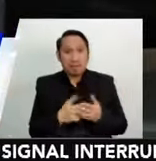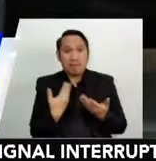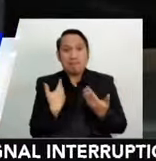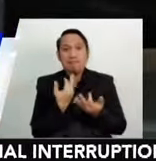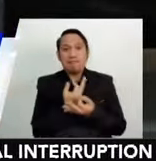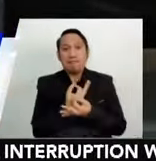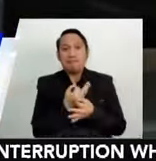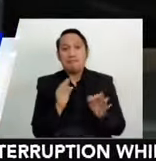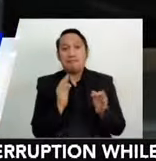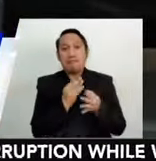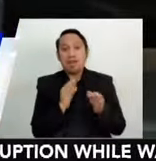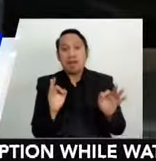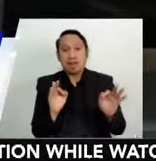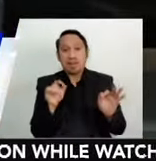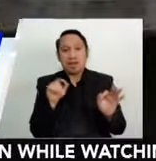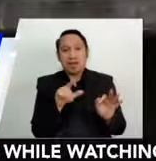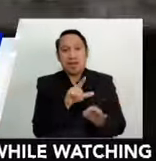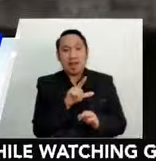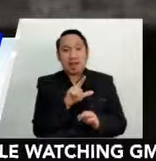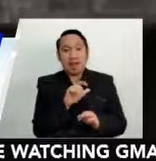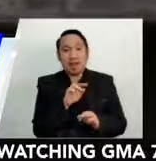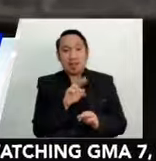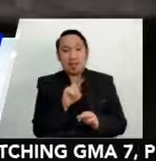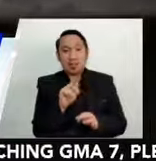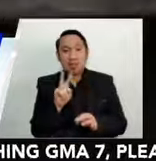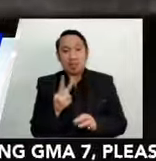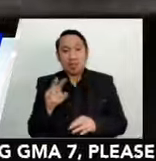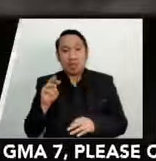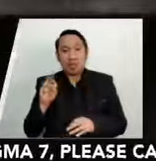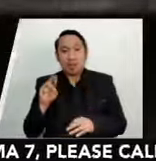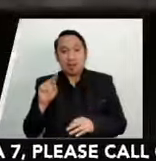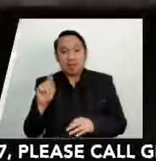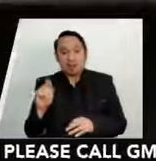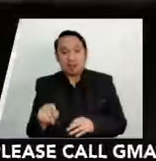2 at MRT 3 ang War Veterans hanggang April